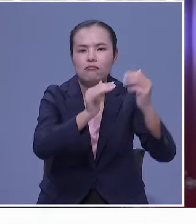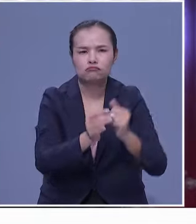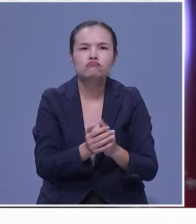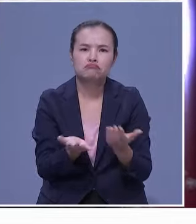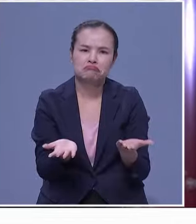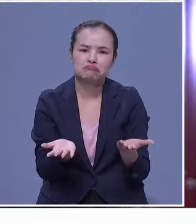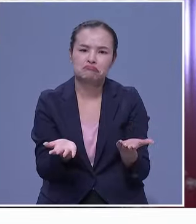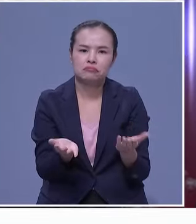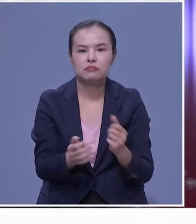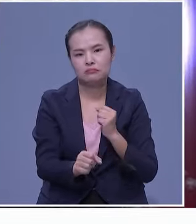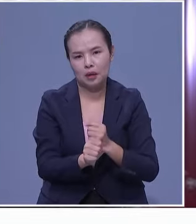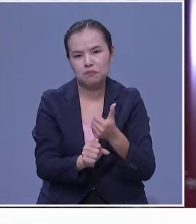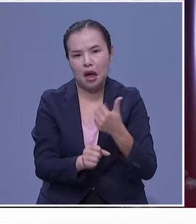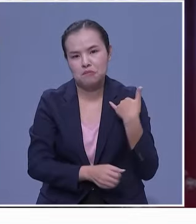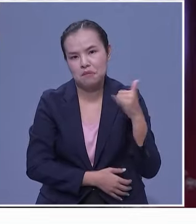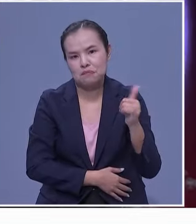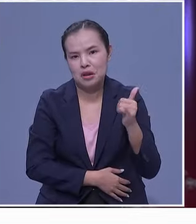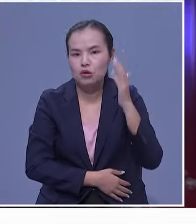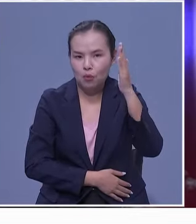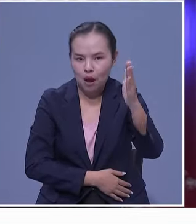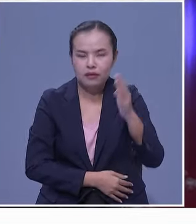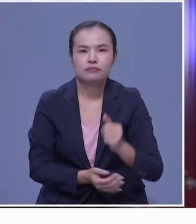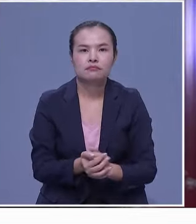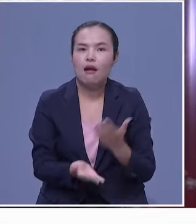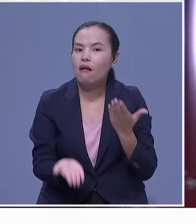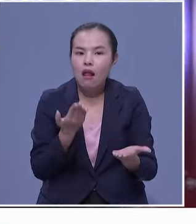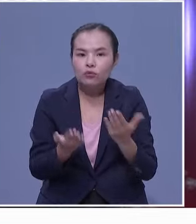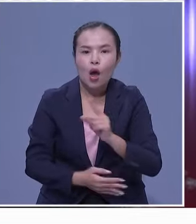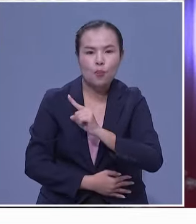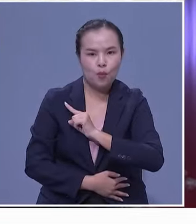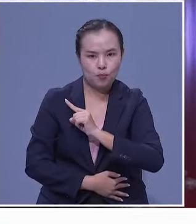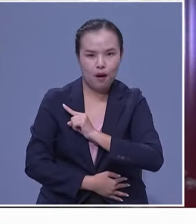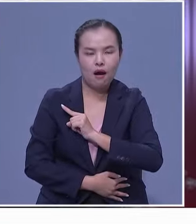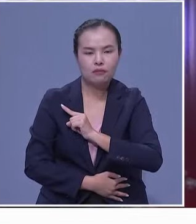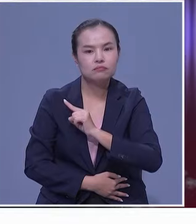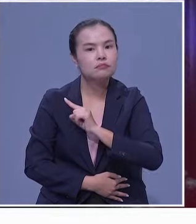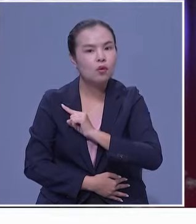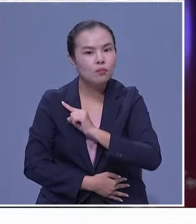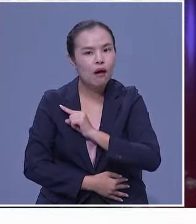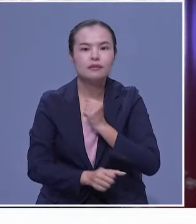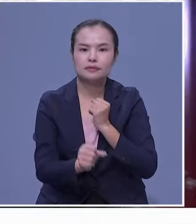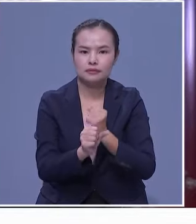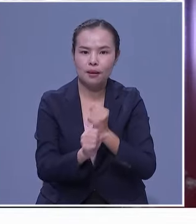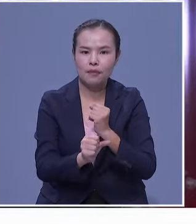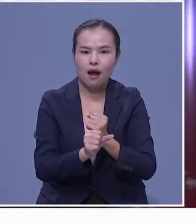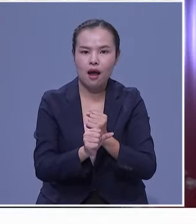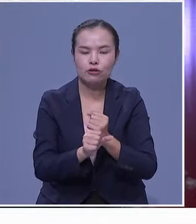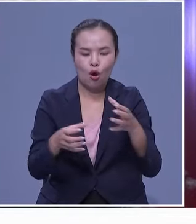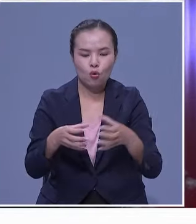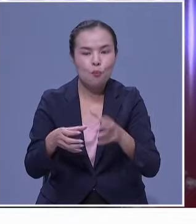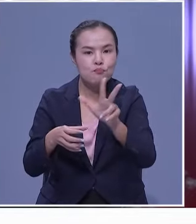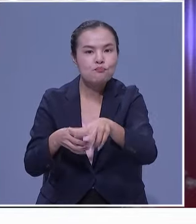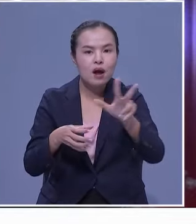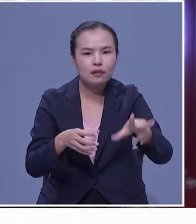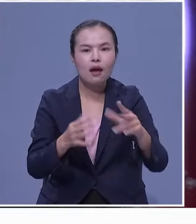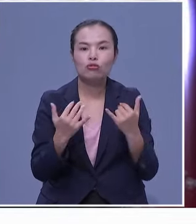บนี้มันก็อาจจะเป็นไปได้ในช่วงนั้นซึ่งอันนี้ก็ต้องขึ้นอยู่กับบทบาทการทำงานของทางเพื่อไทยใน